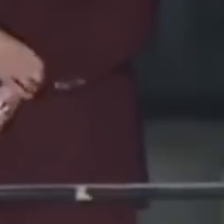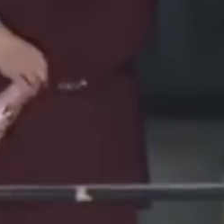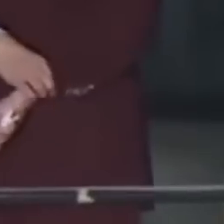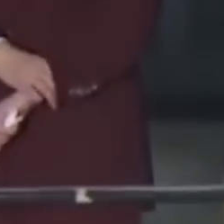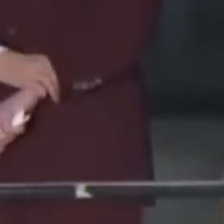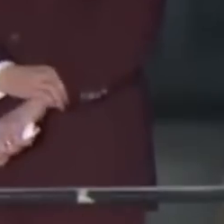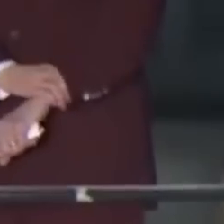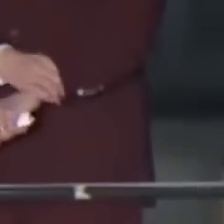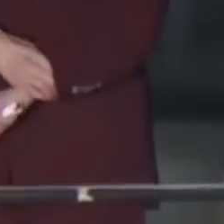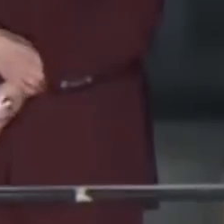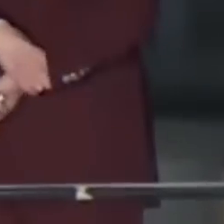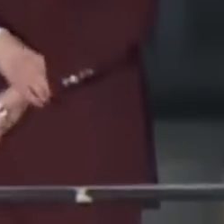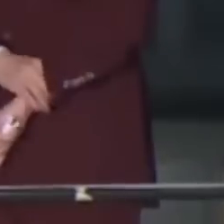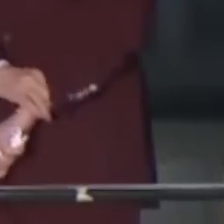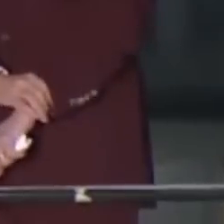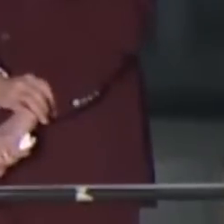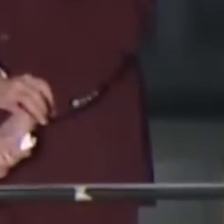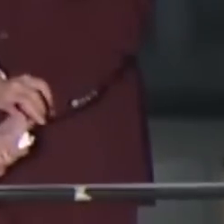acılar.